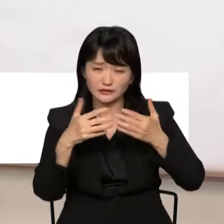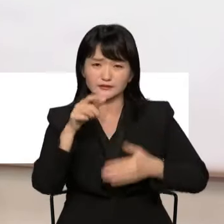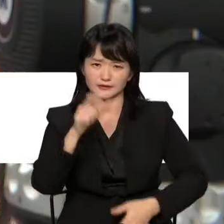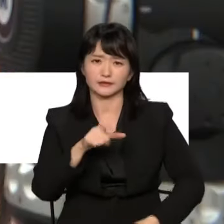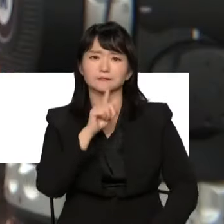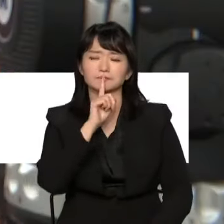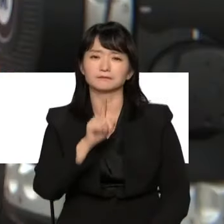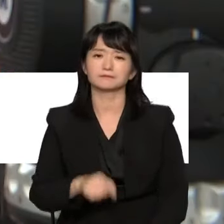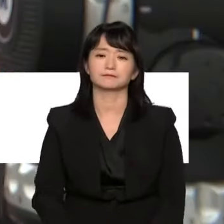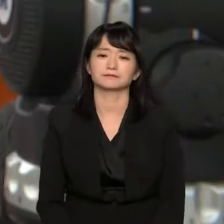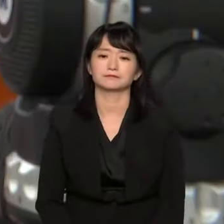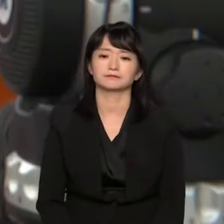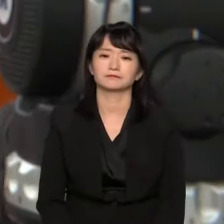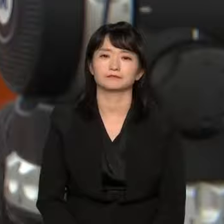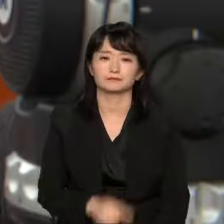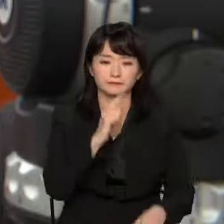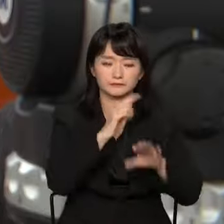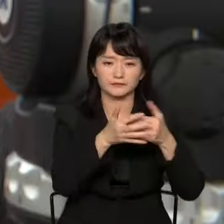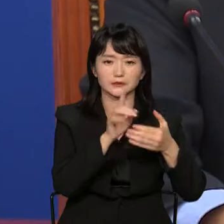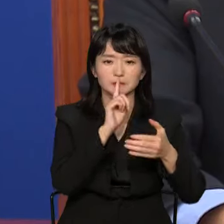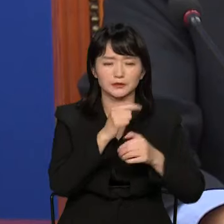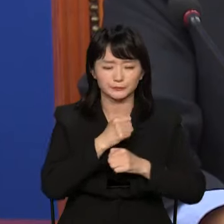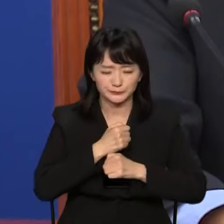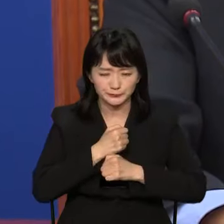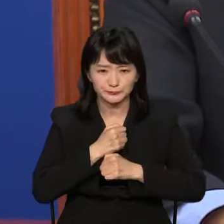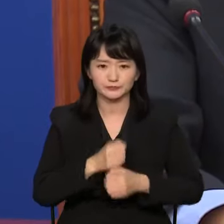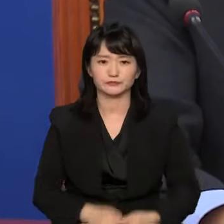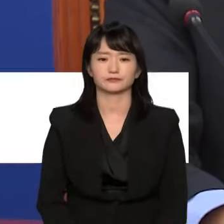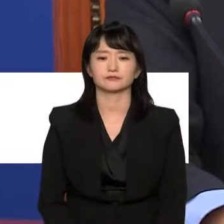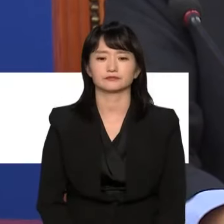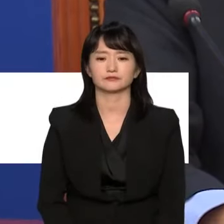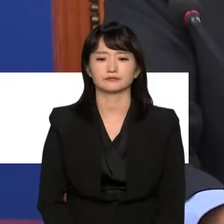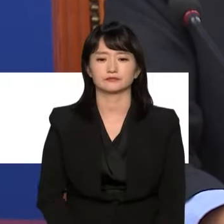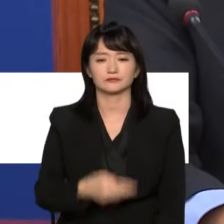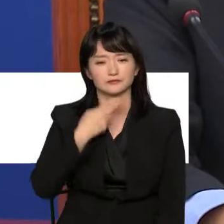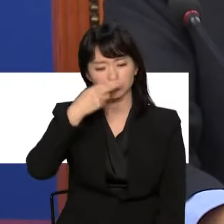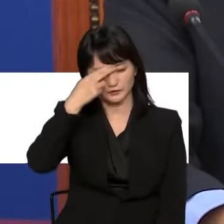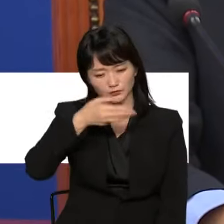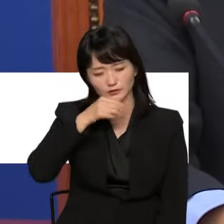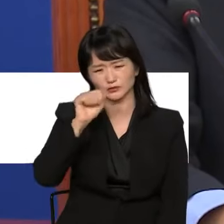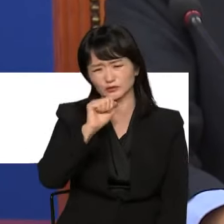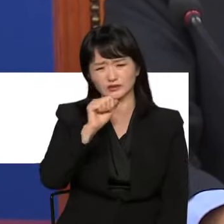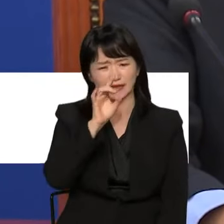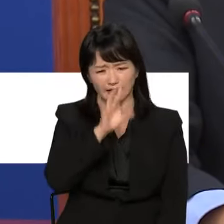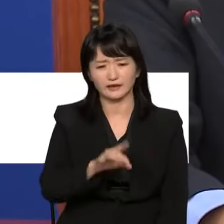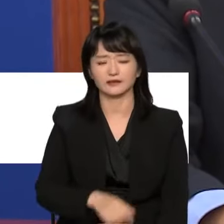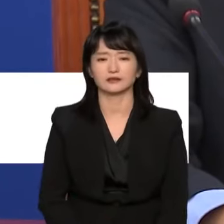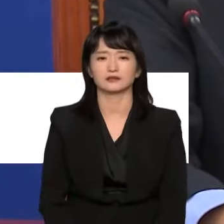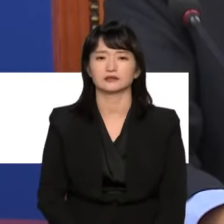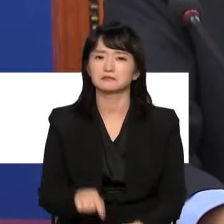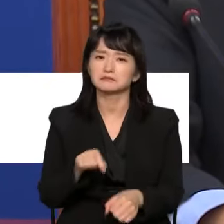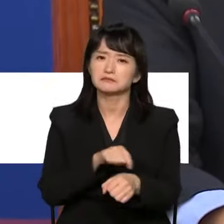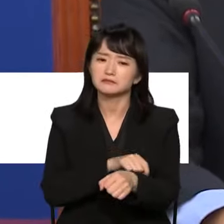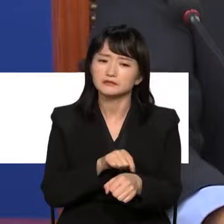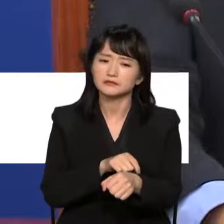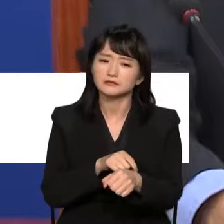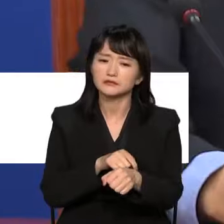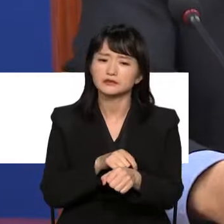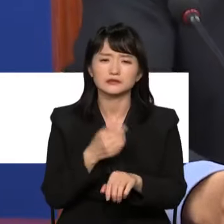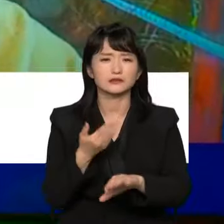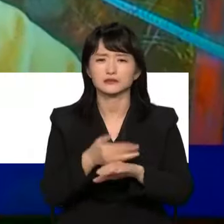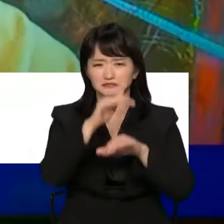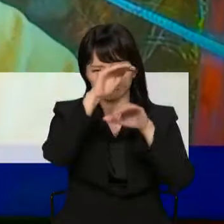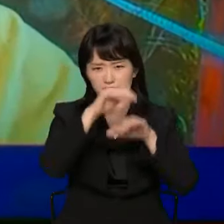강조하고. 민주당은 말을 아꼈습니다. 음주운전 해서는 안 될 일이죠. 네. 네, 뭐 특별한 다른 내용은